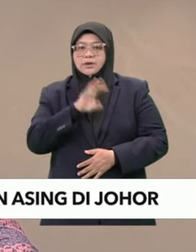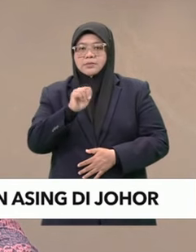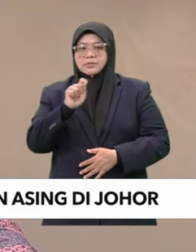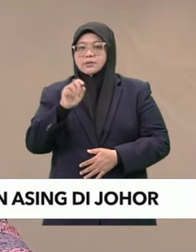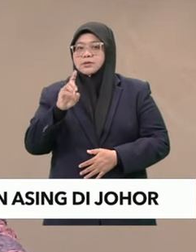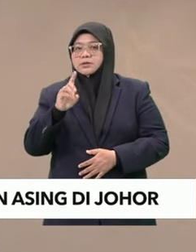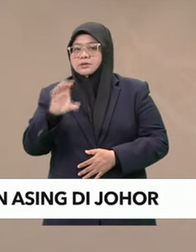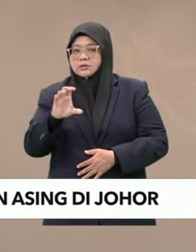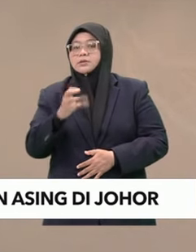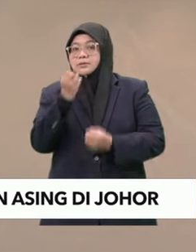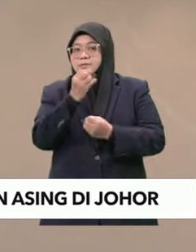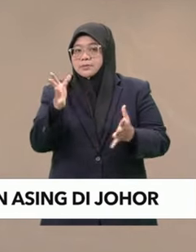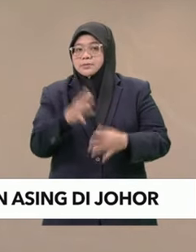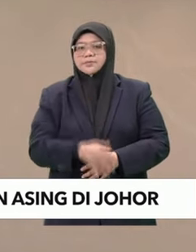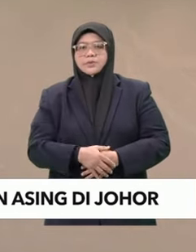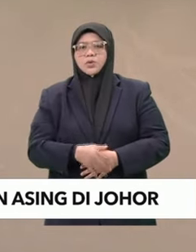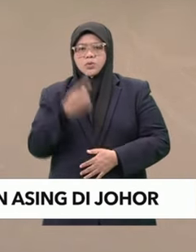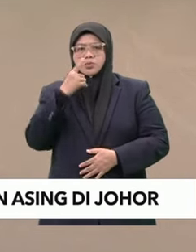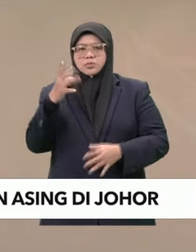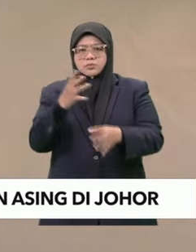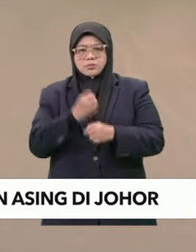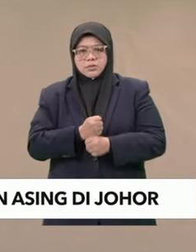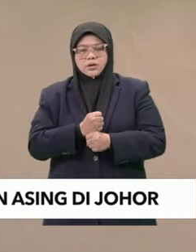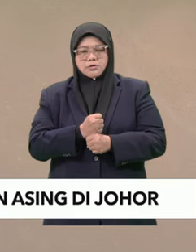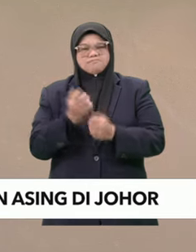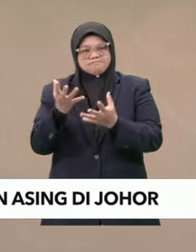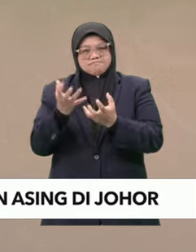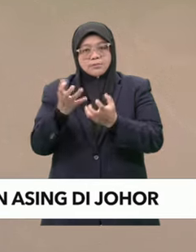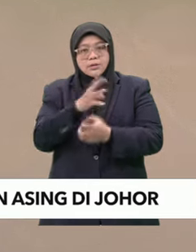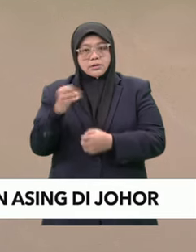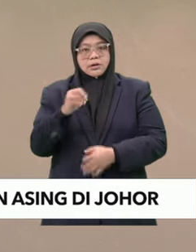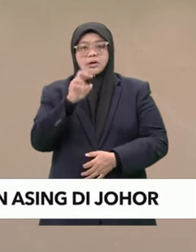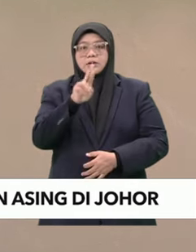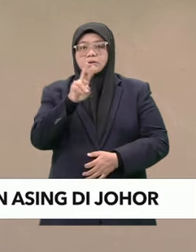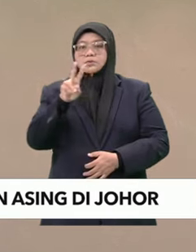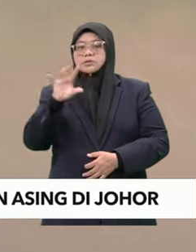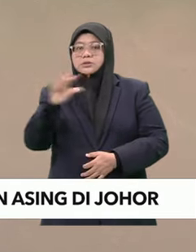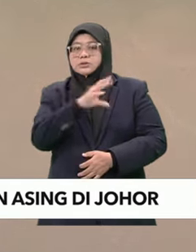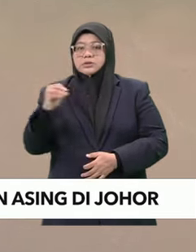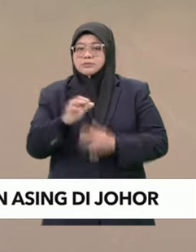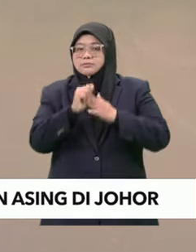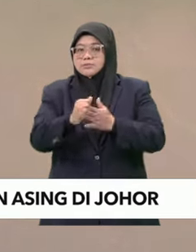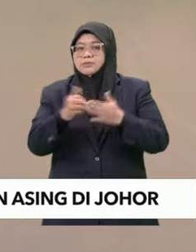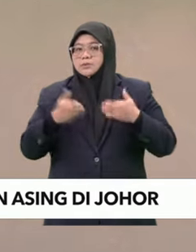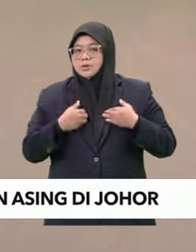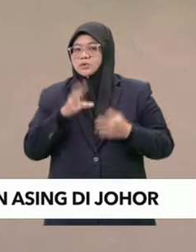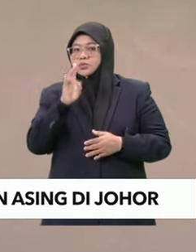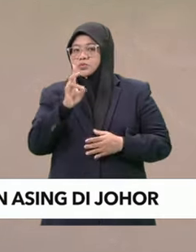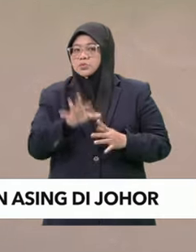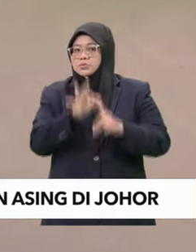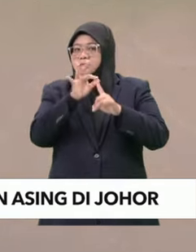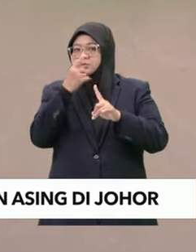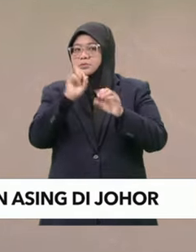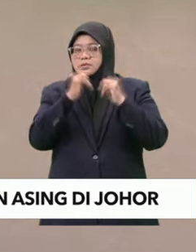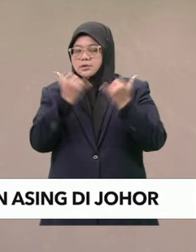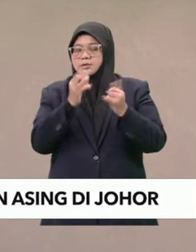MTDC Muhammad Hazani Hassan berkata, bagi mencapai hasrat itu, R2G kali ini menggariskan 7 trek khusus kepada